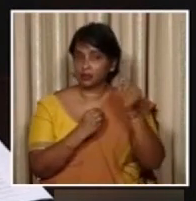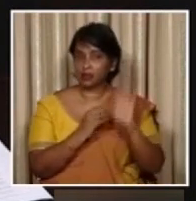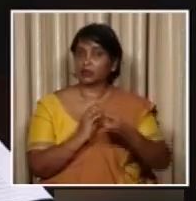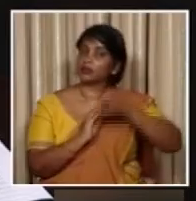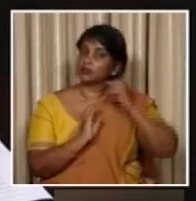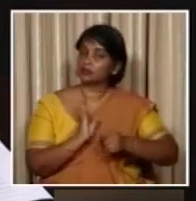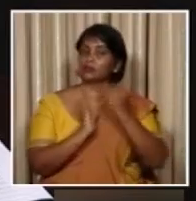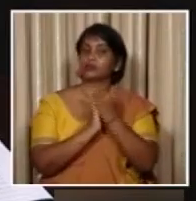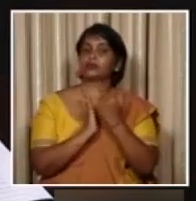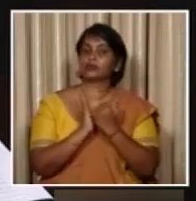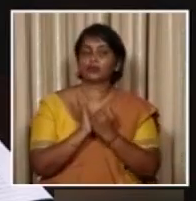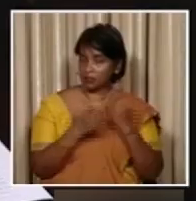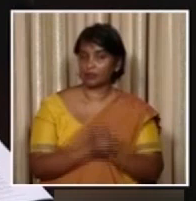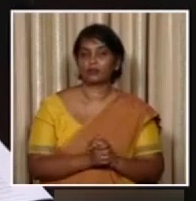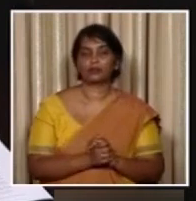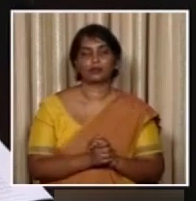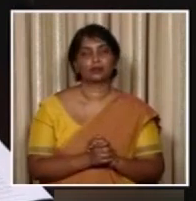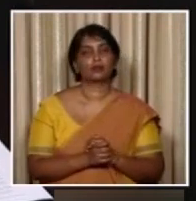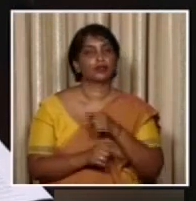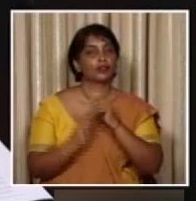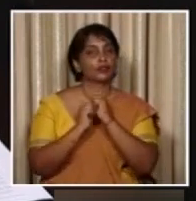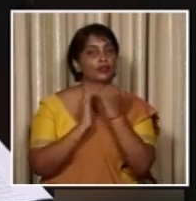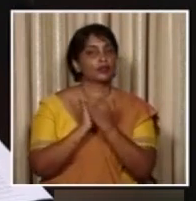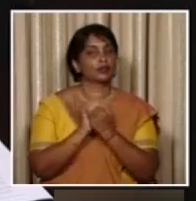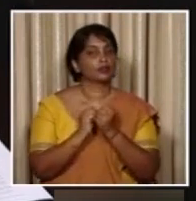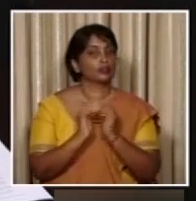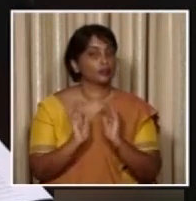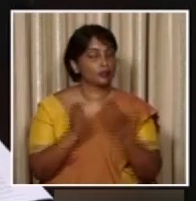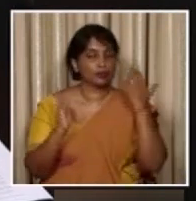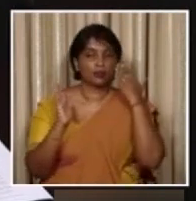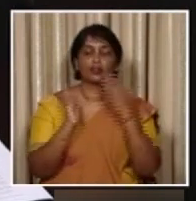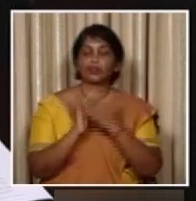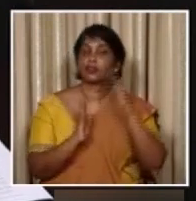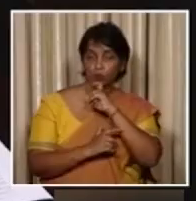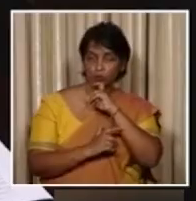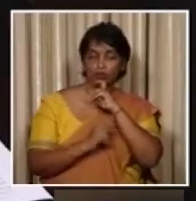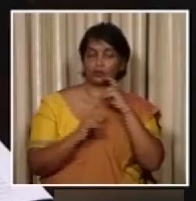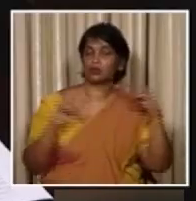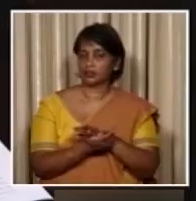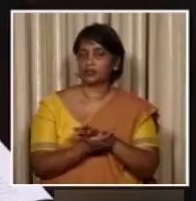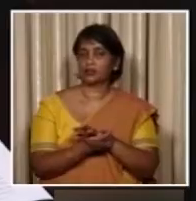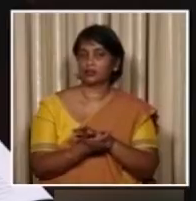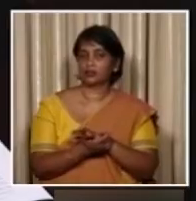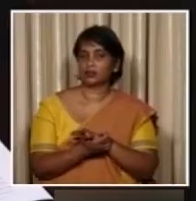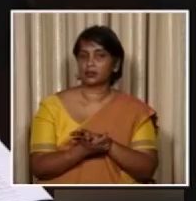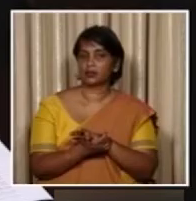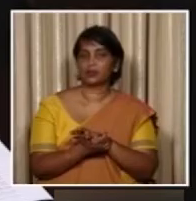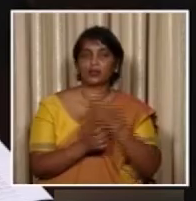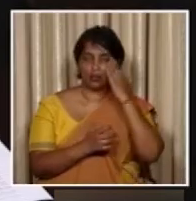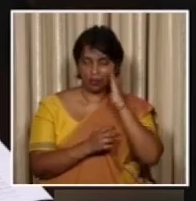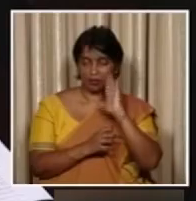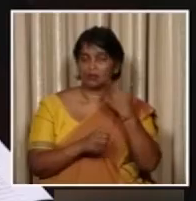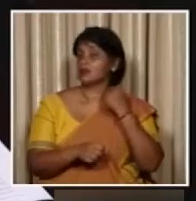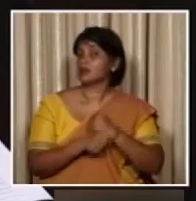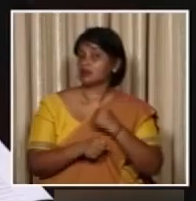නිර්දේශ ක්‍රියාත්මක කරලා මේ වැඩකටයුතු ක්‍රියාත්මක කිරීම සඳහා විශේෂ අධිකරණයකුත් පිහිටවලා ස්වාධීන